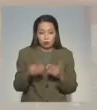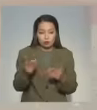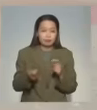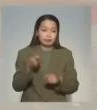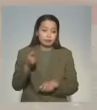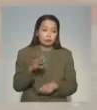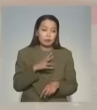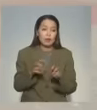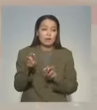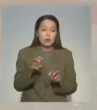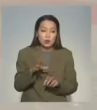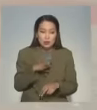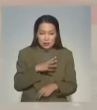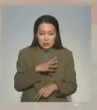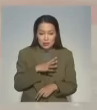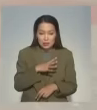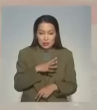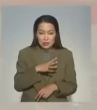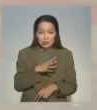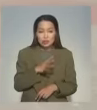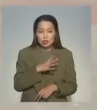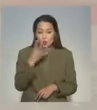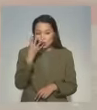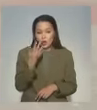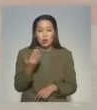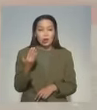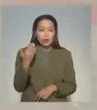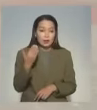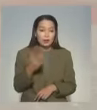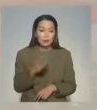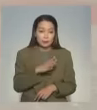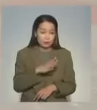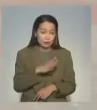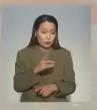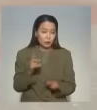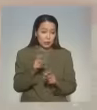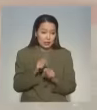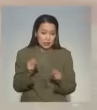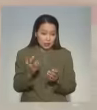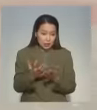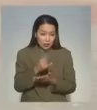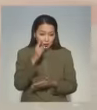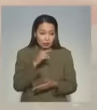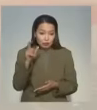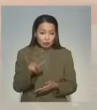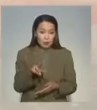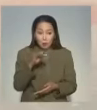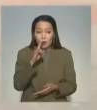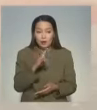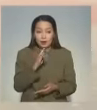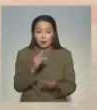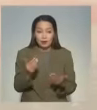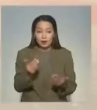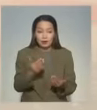розыск. Подали в розыск, это было 4 года назад. Но неужели нельзя найти человека по Казахстану? Сейчас